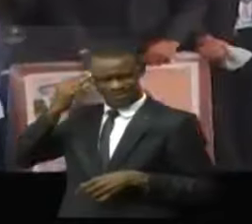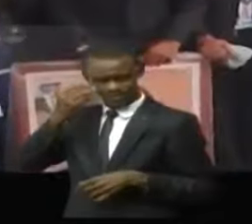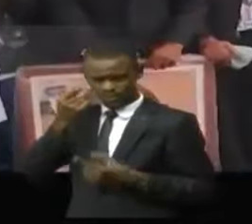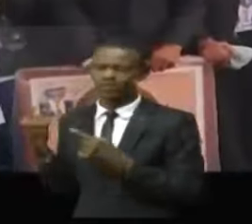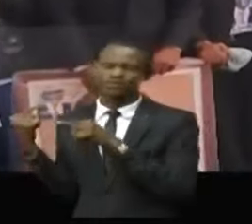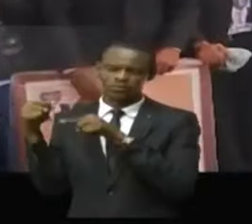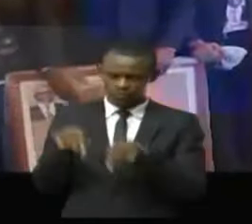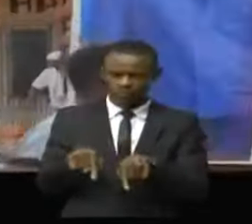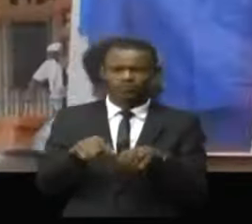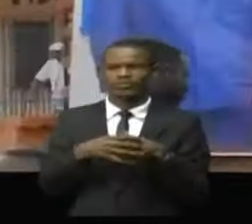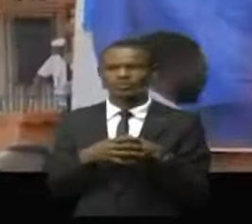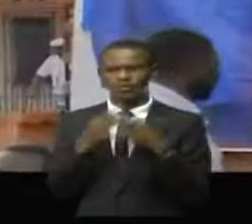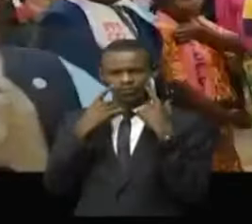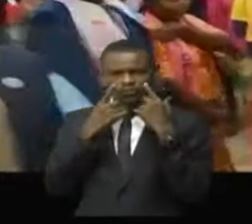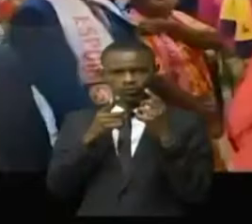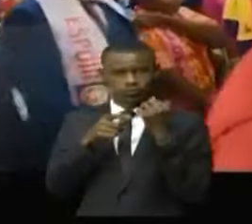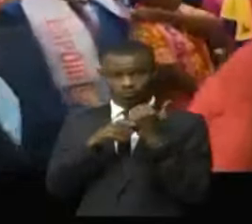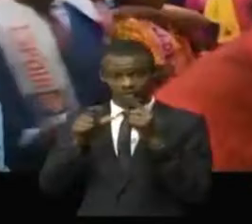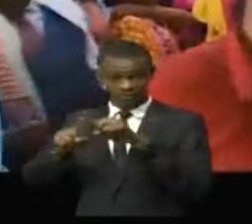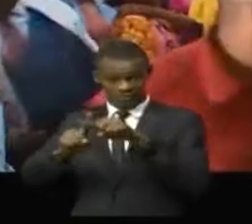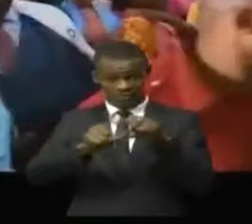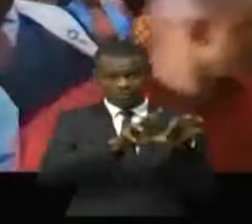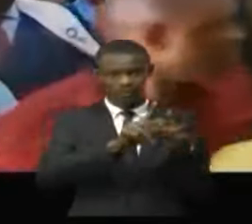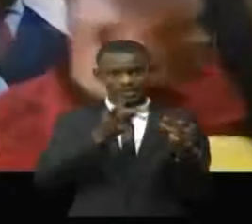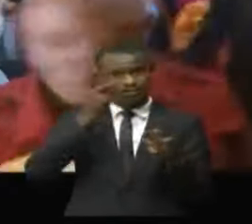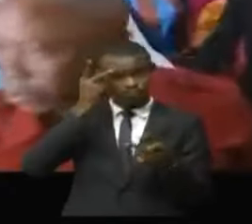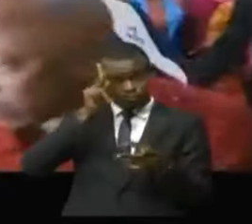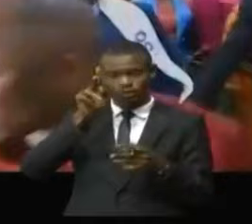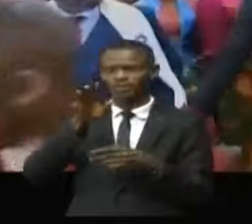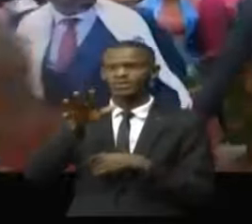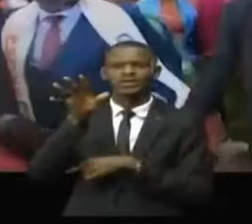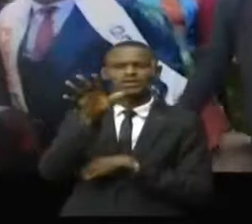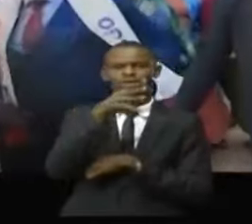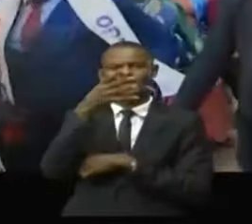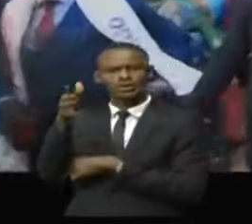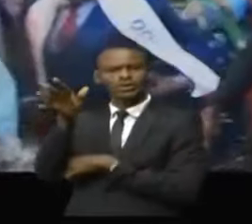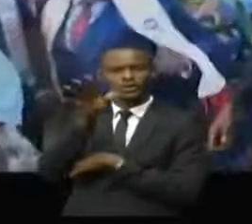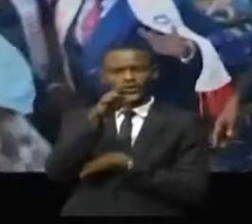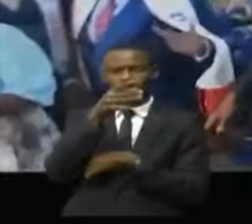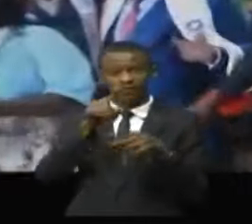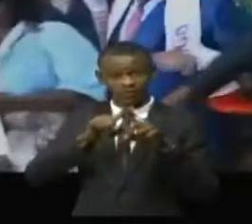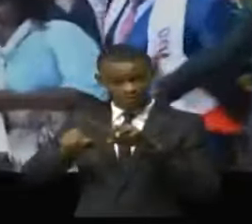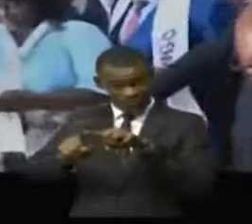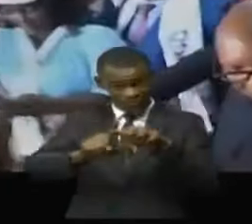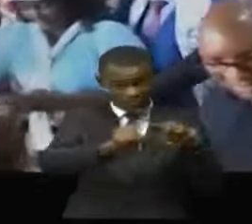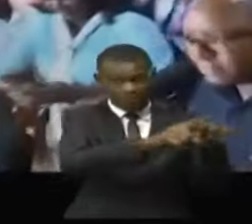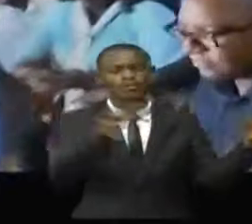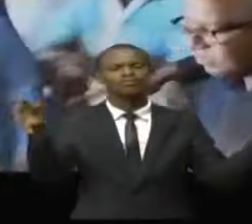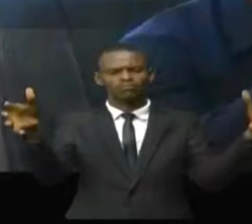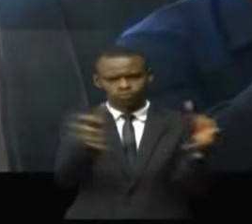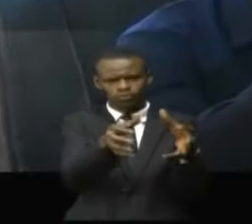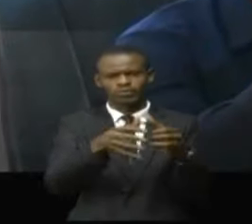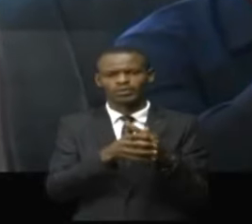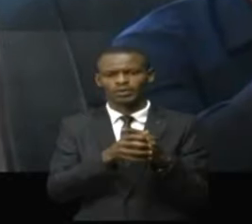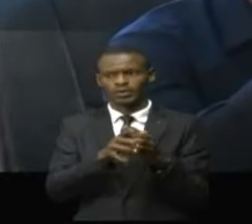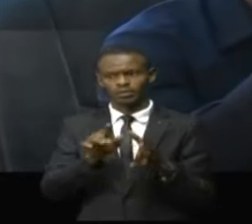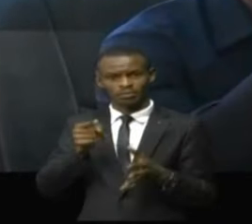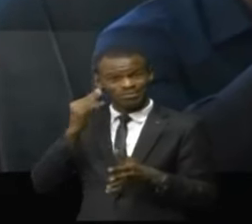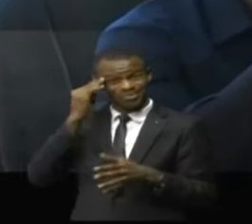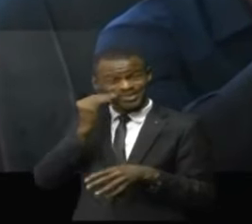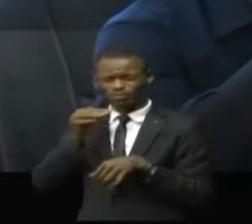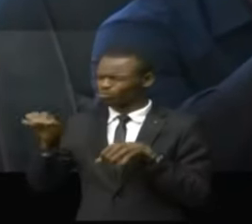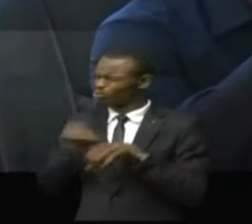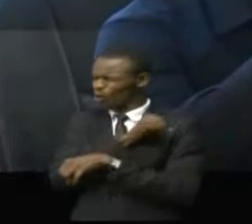autres calicots restés visibles durant tout son séjour. En dépit de son agenda très chargé, Jean-Michel Samalukonde choisit